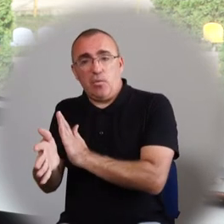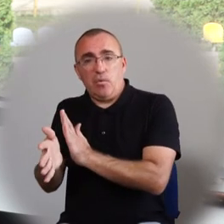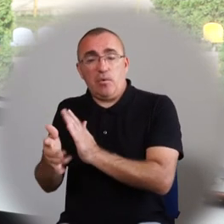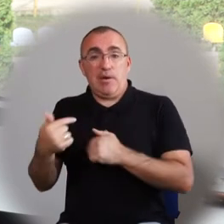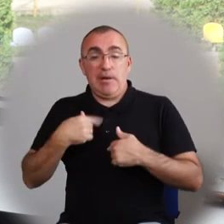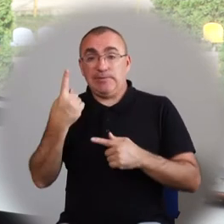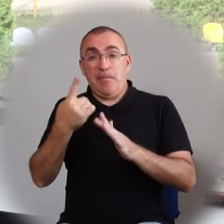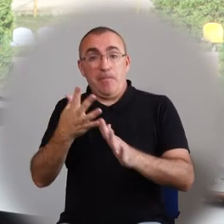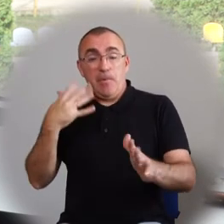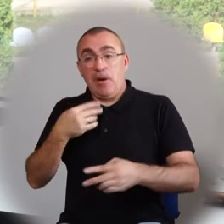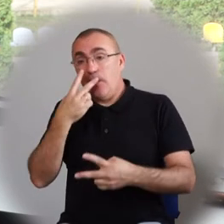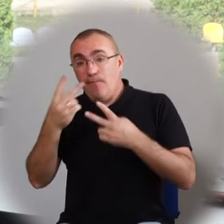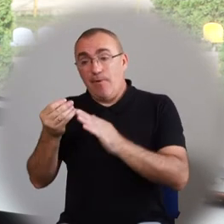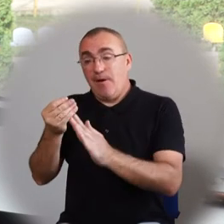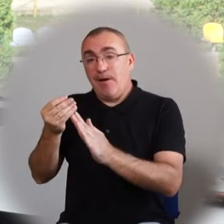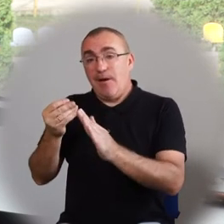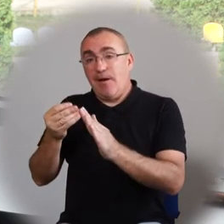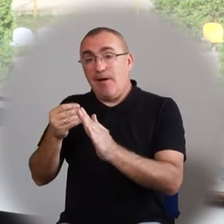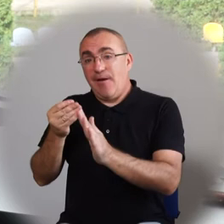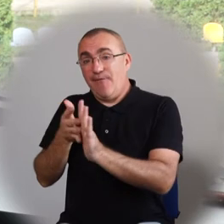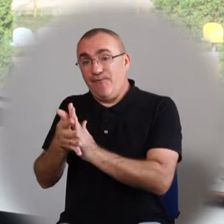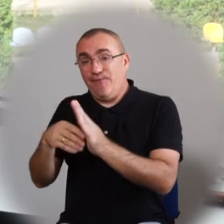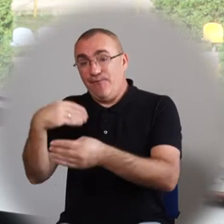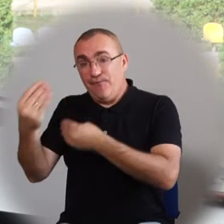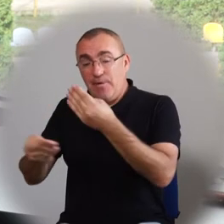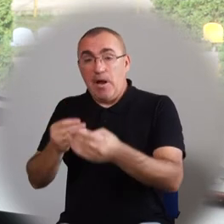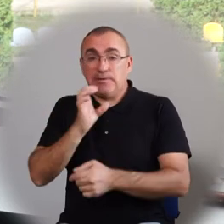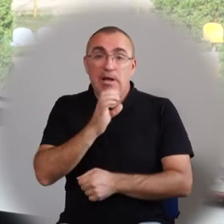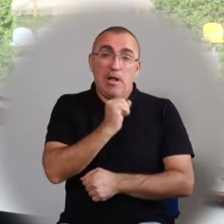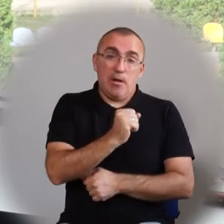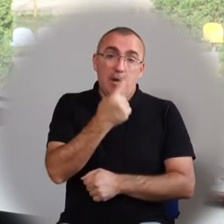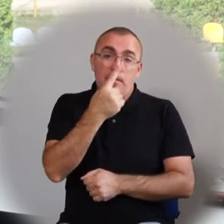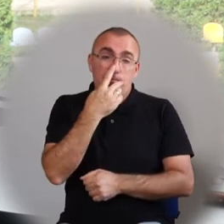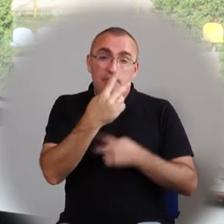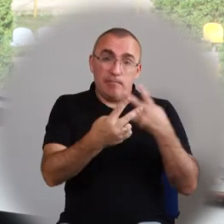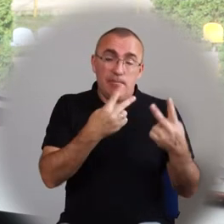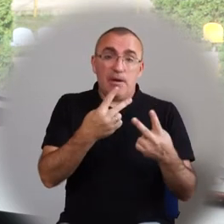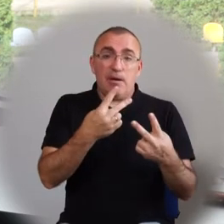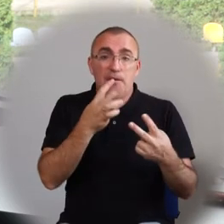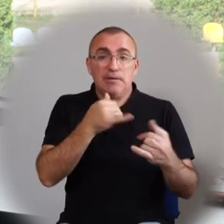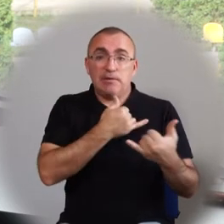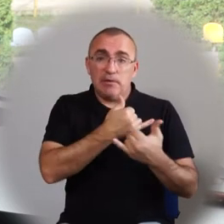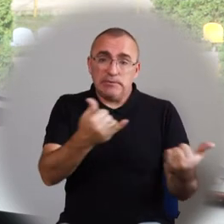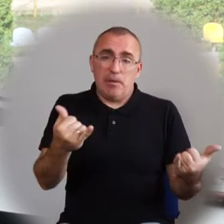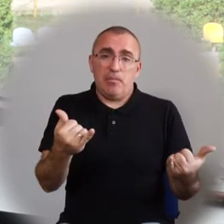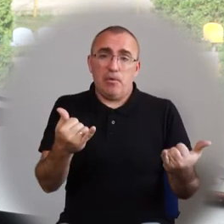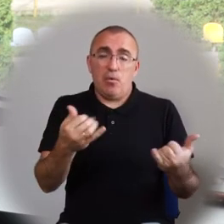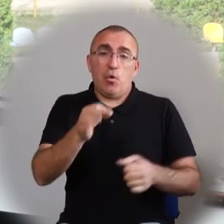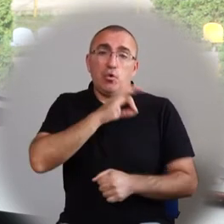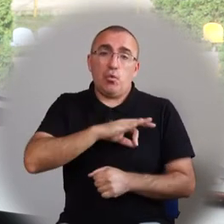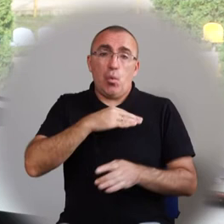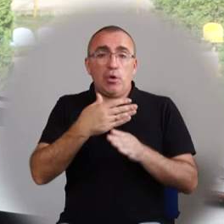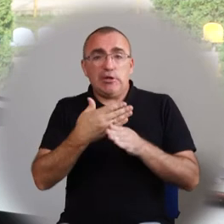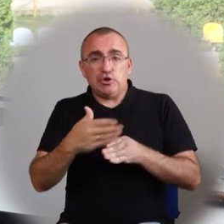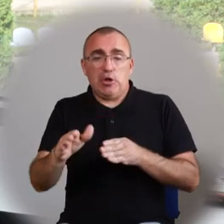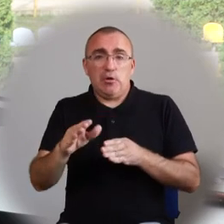і видаткової. То я насамперед дивився на видаткову частину, а Сергій Анатолійович насамперед дивився і